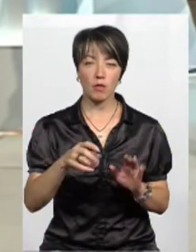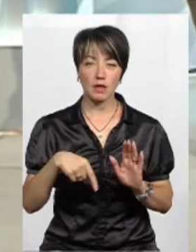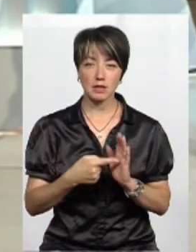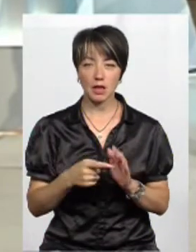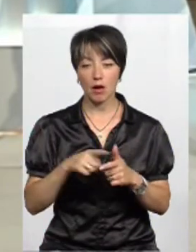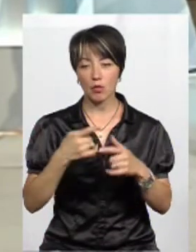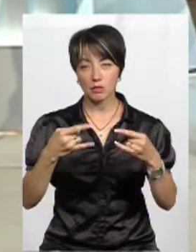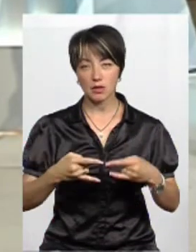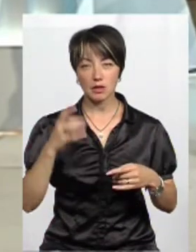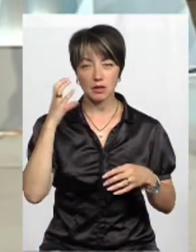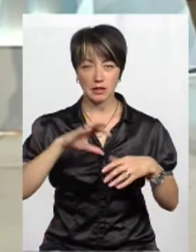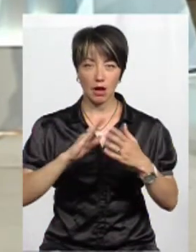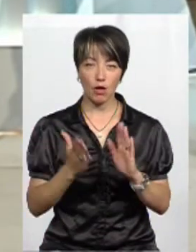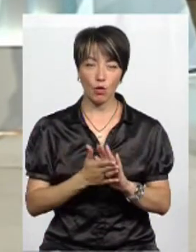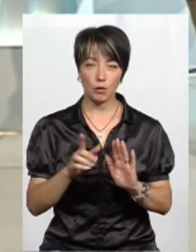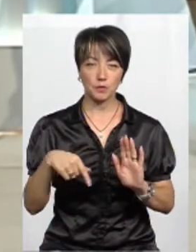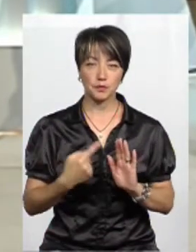Або в засобах масової інформації загалом?